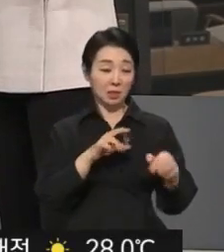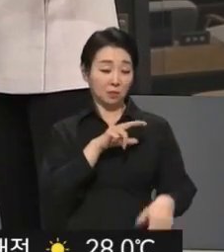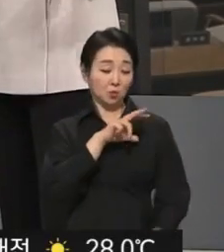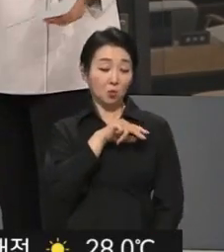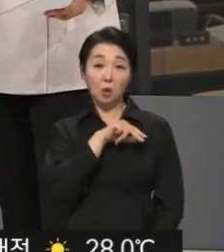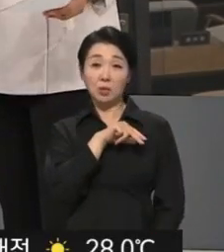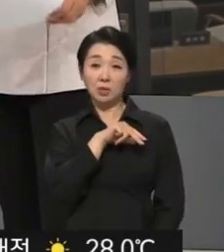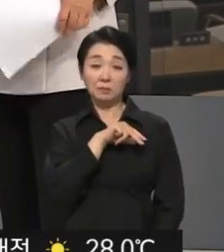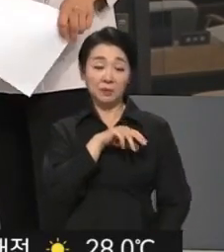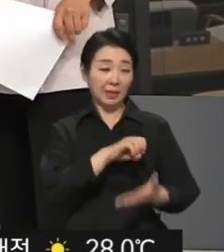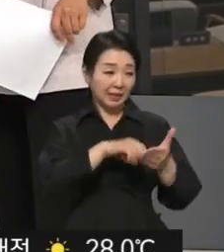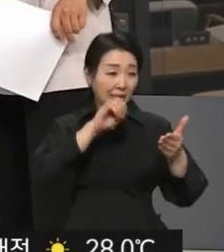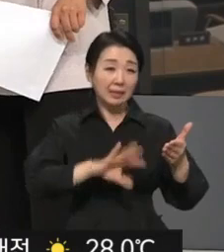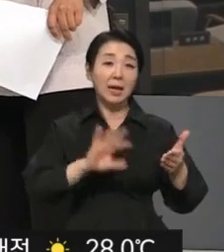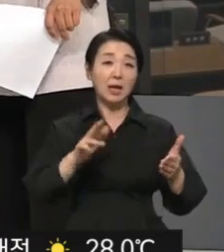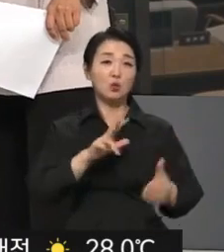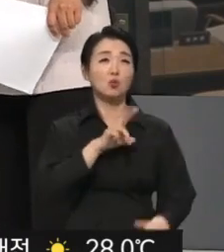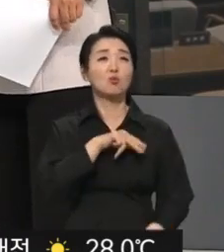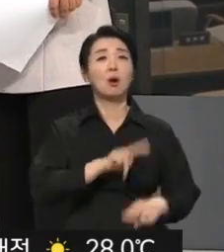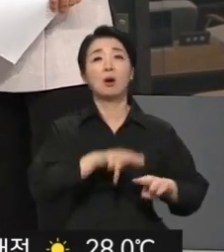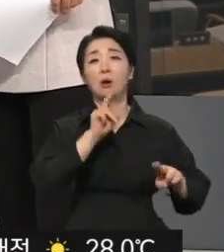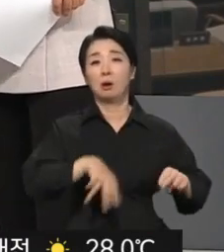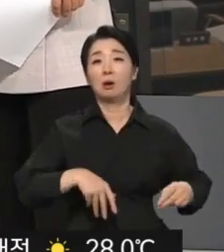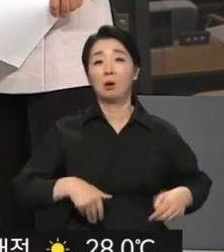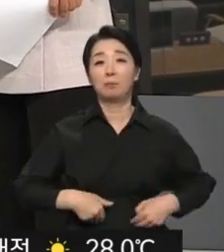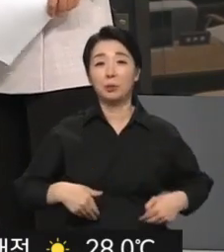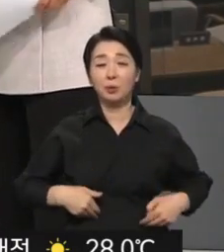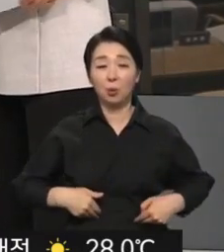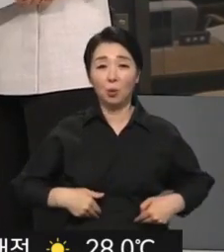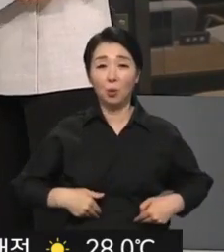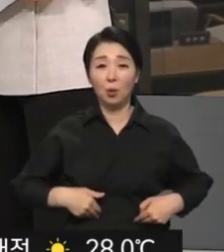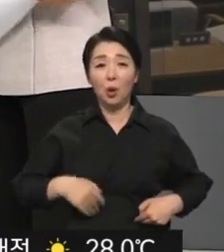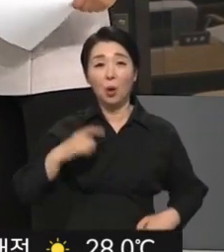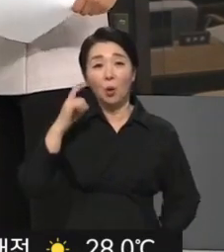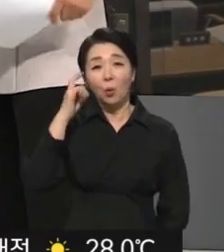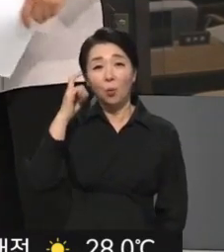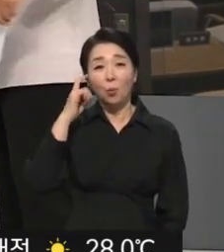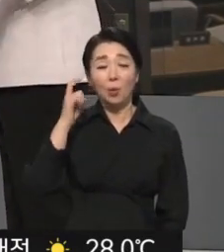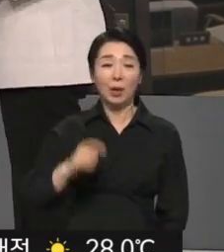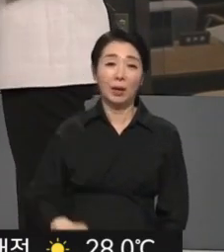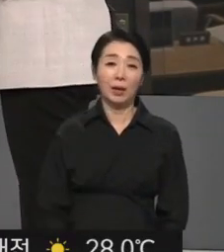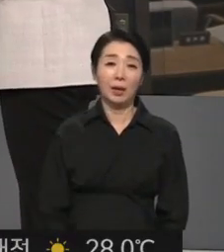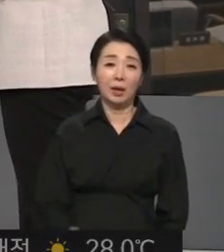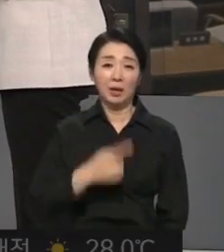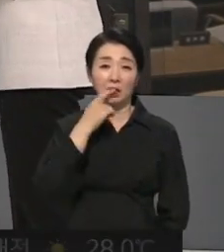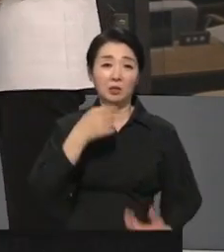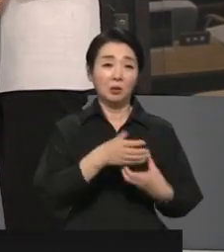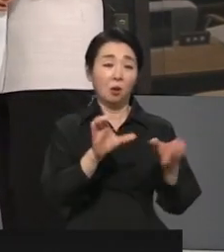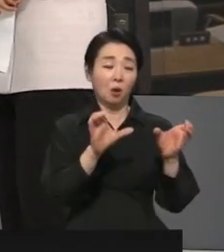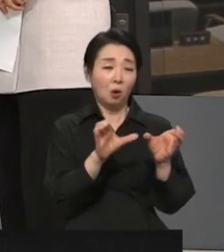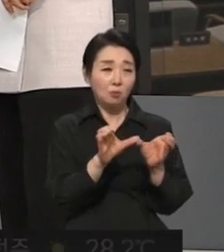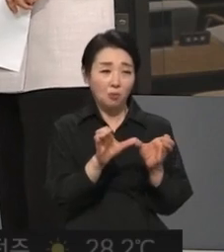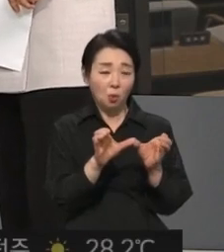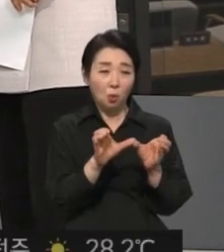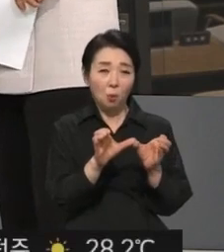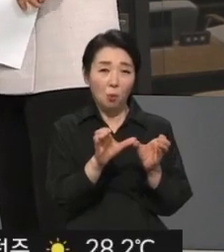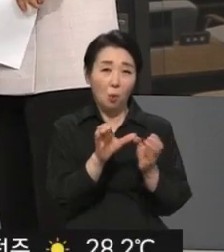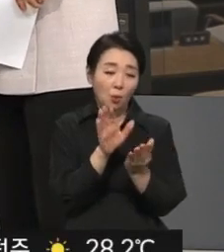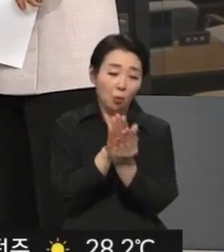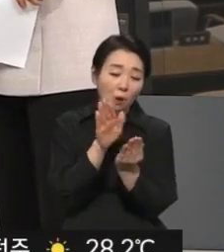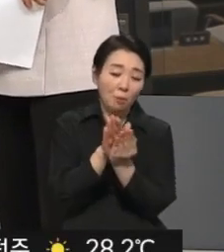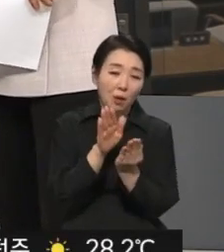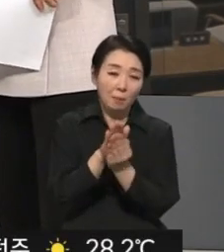의원직을 사퇴해야 한다 이렇게 주장을 했는데요. 더불어 도마뱀의 꼬리 자르기라는 비아냥까지